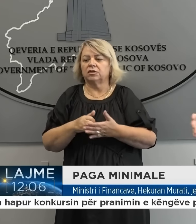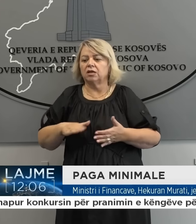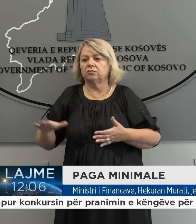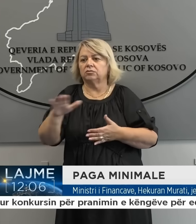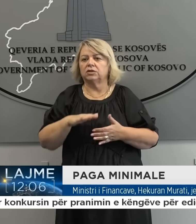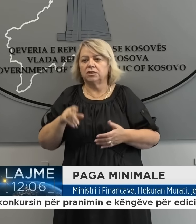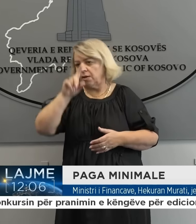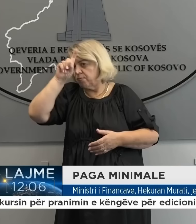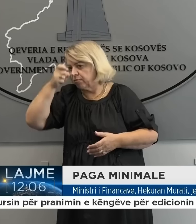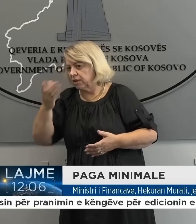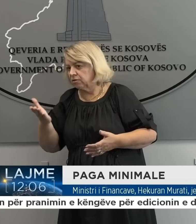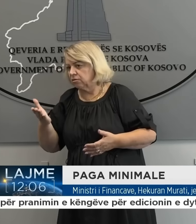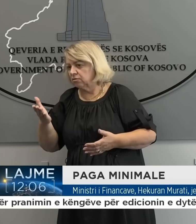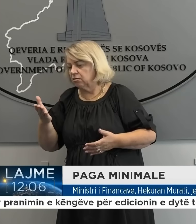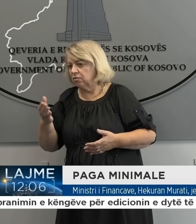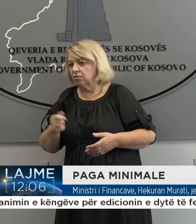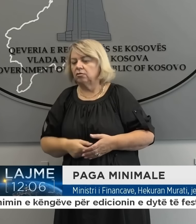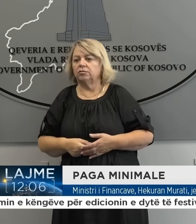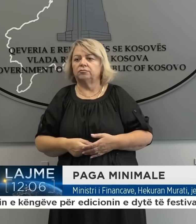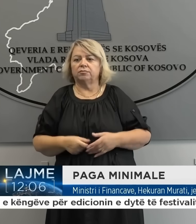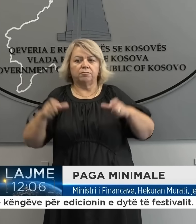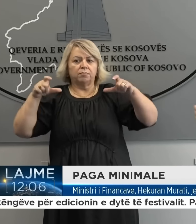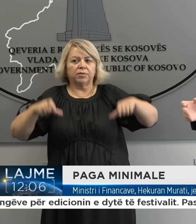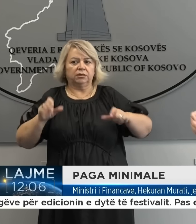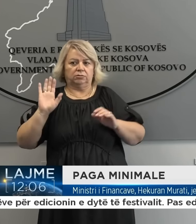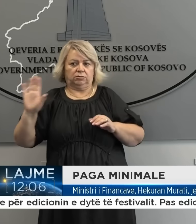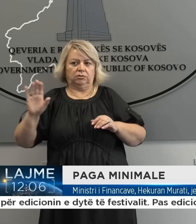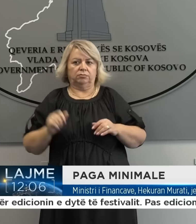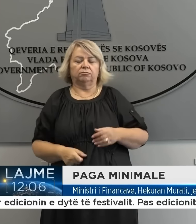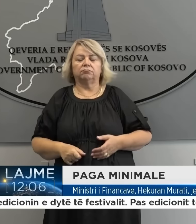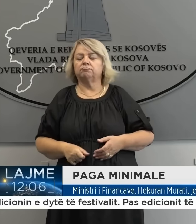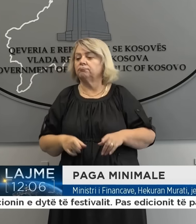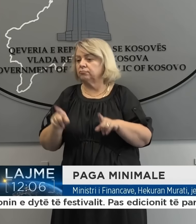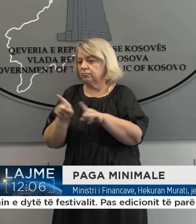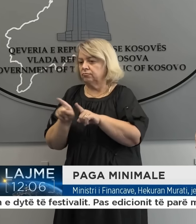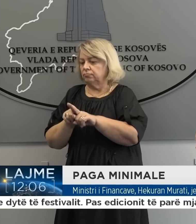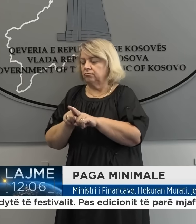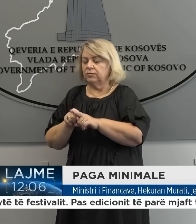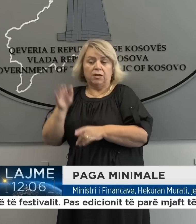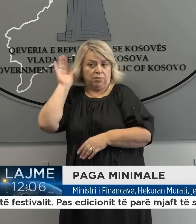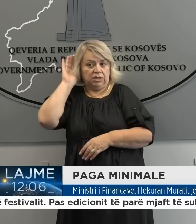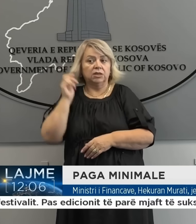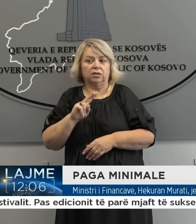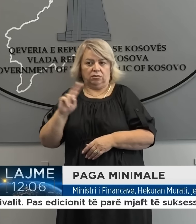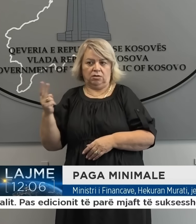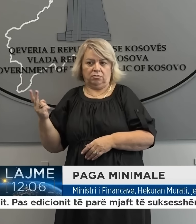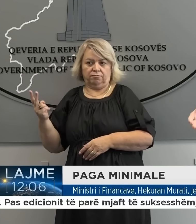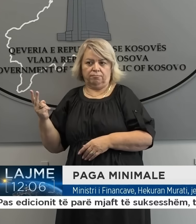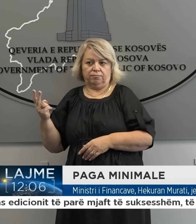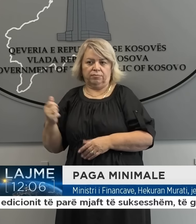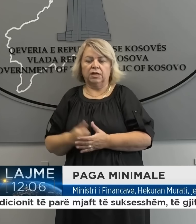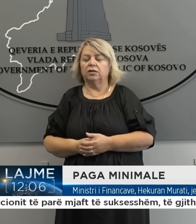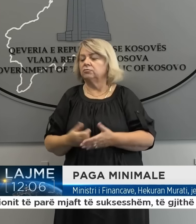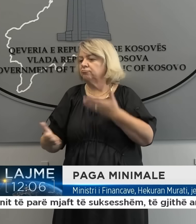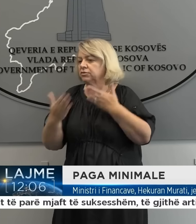rajonit pra të pejës për deponin atje. Gjithsesi kishte edhe vendime tjera nga Ministri të Linjes, dhe si në